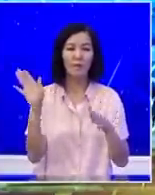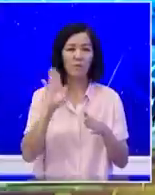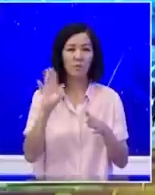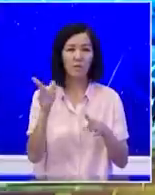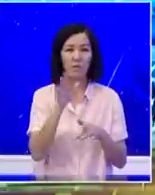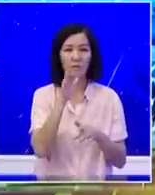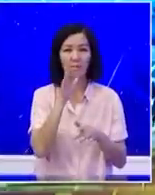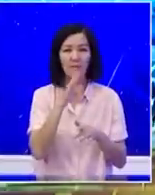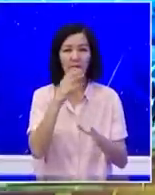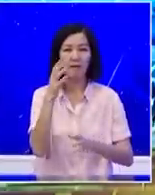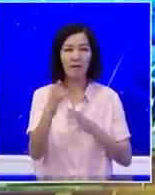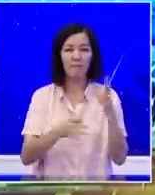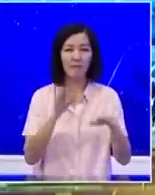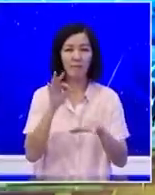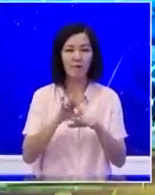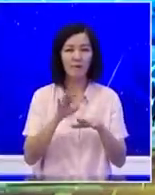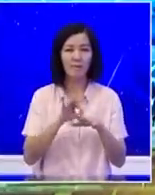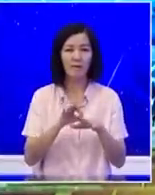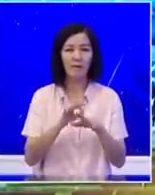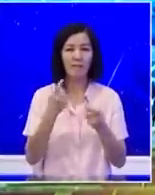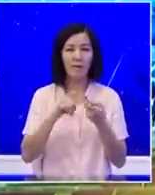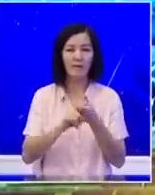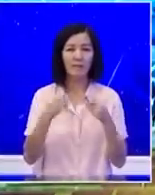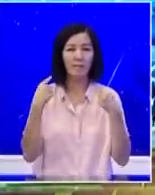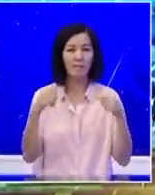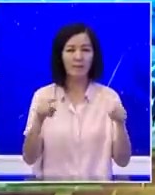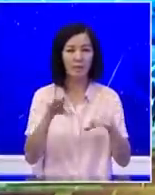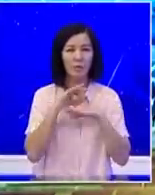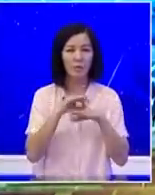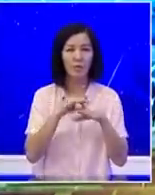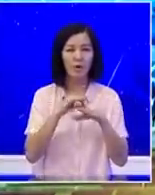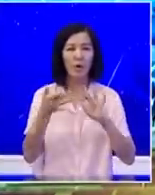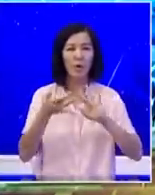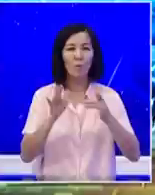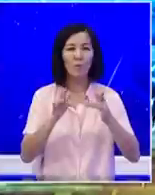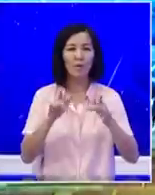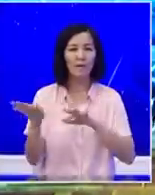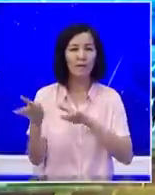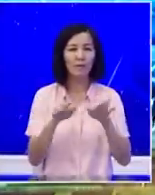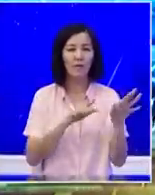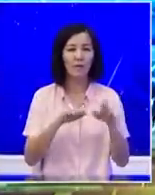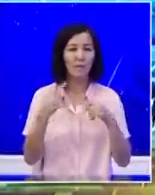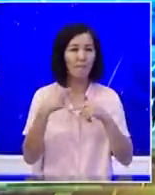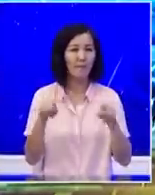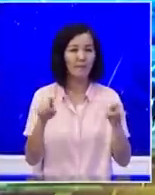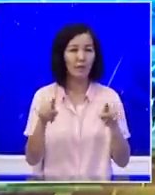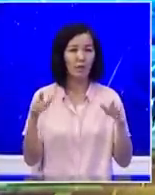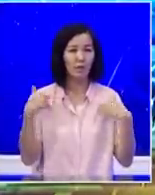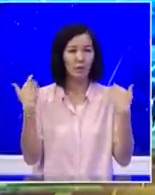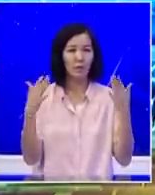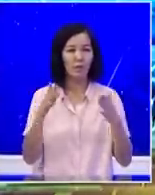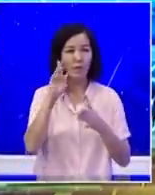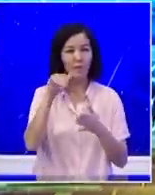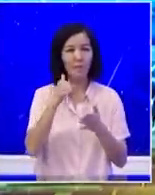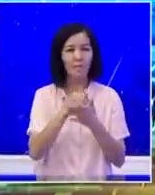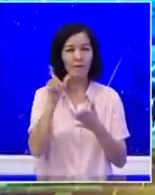сәті. Әлемдік пандемияға орай биыл басқаша өтті. Онлайн шара өзгеше құттықтаулар. Мемлекет басшысы да тыс қалған